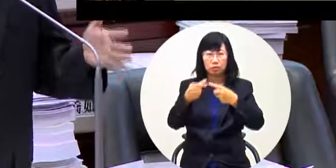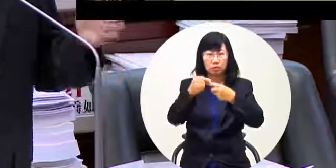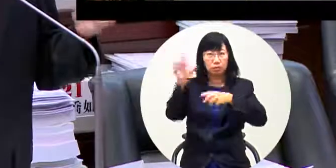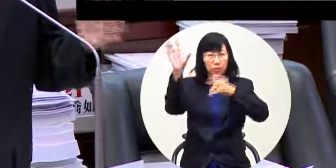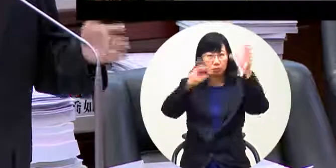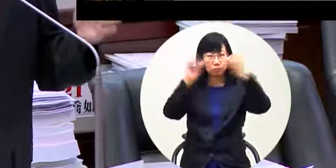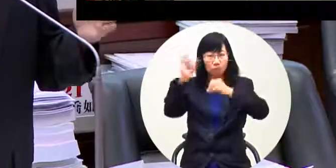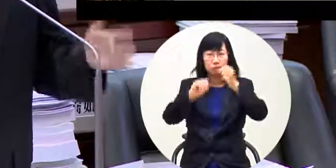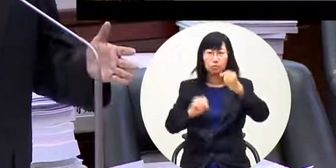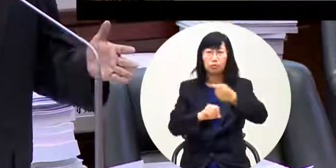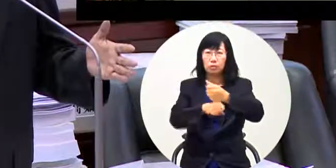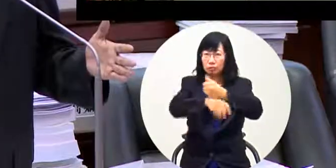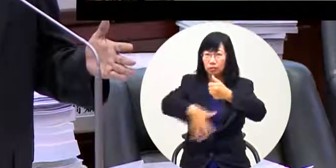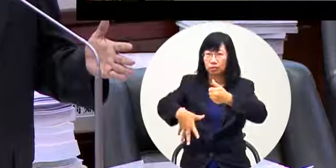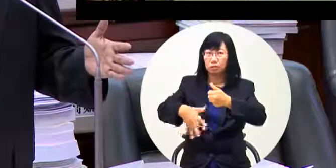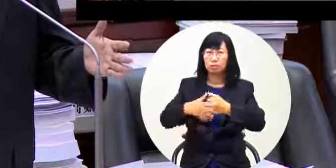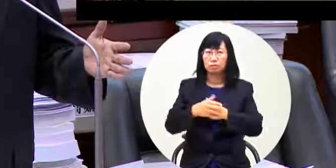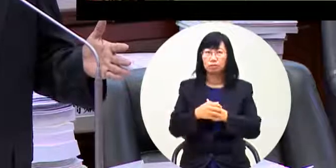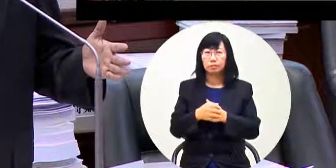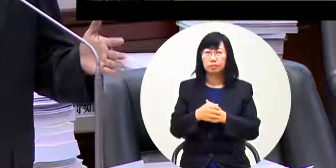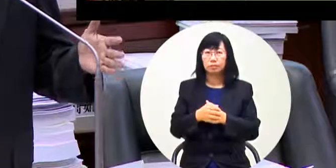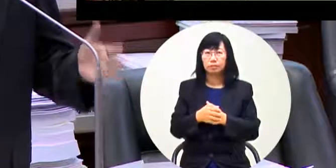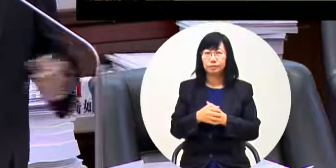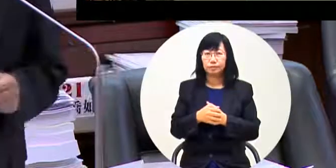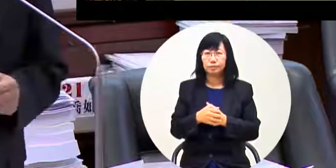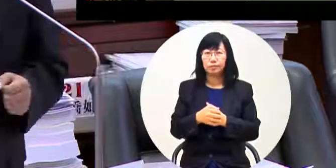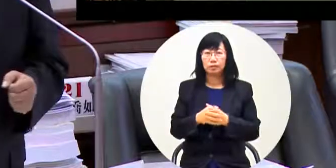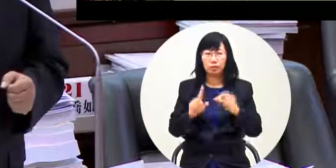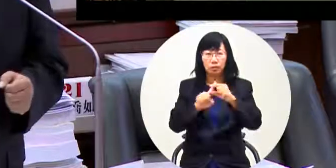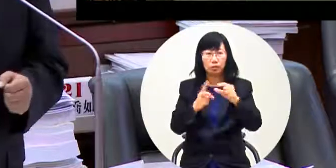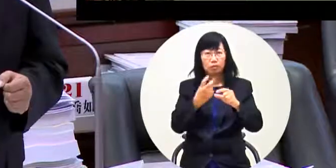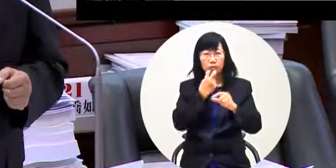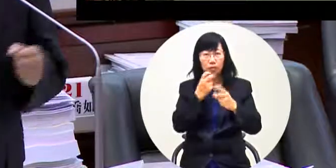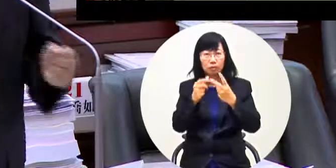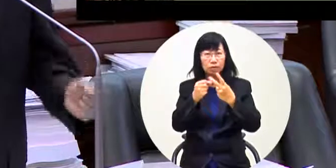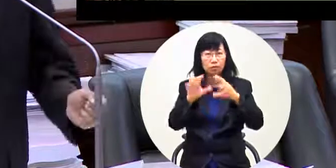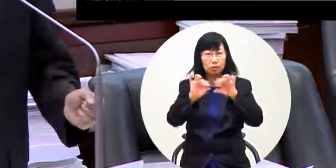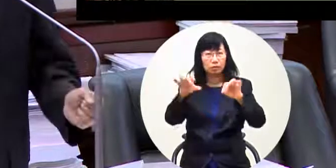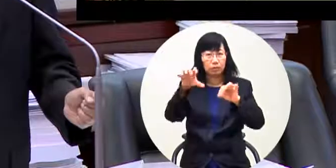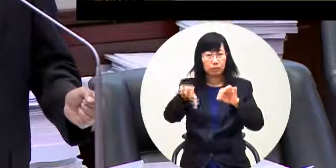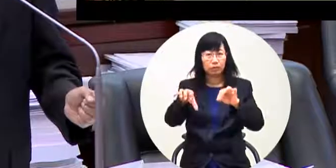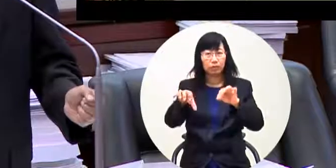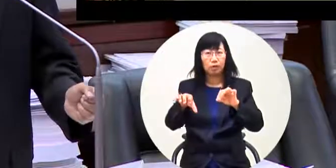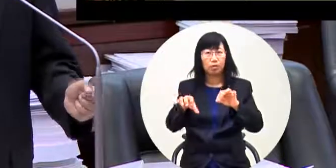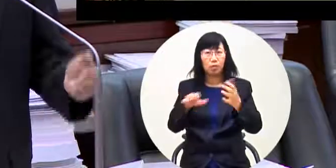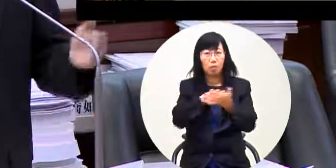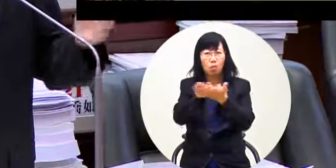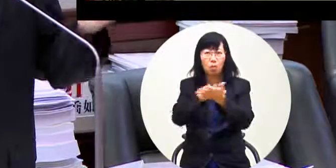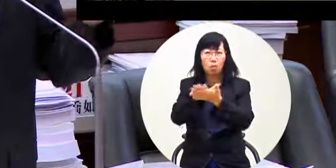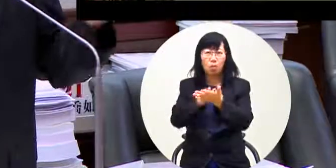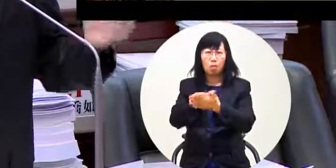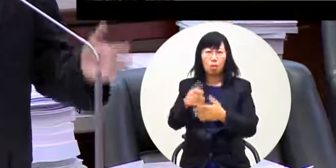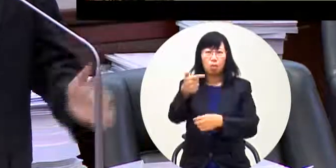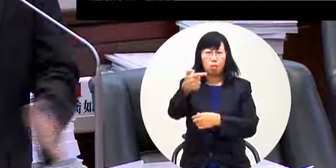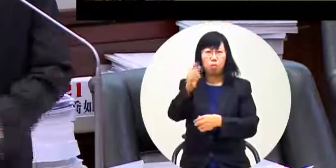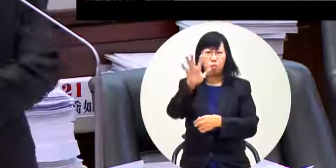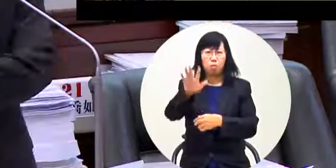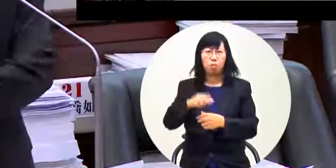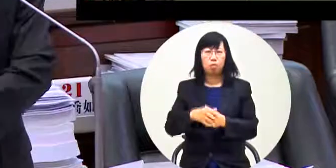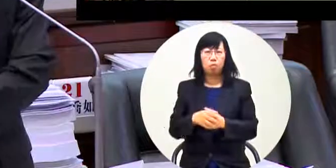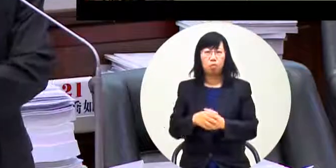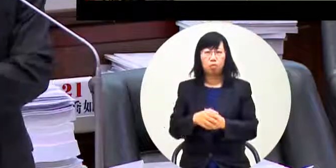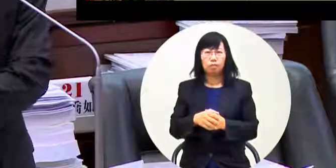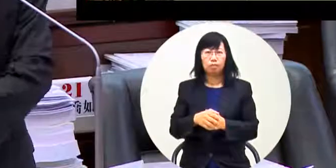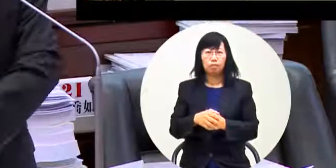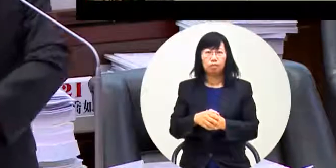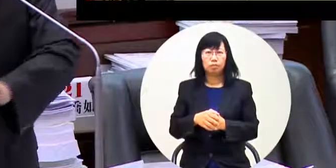讯系统里面，中央跟地方它是一个混乱的，是一个混乱的。我们在很多的